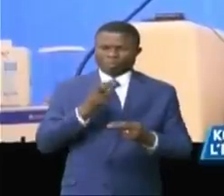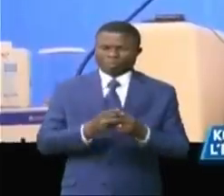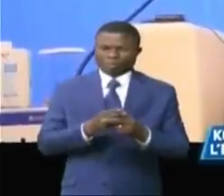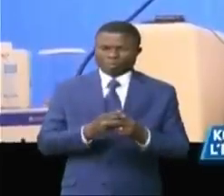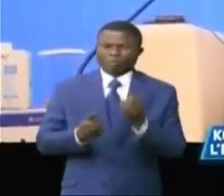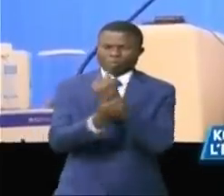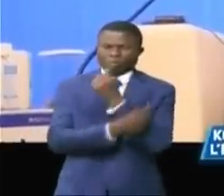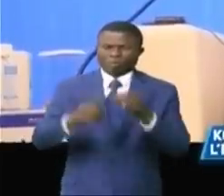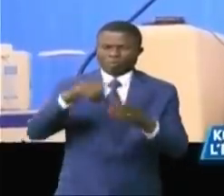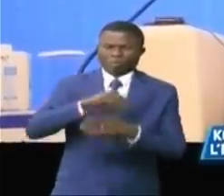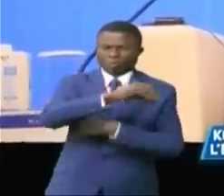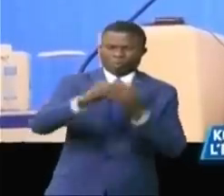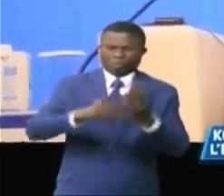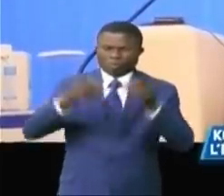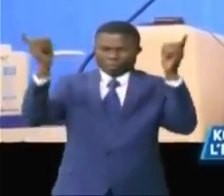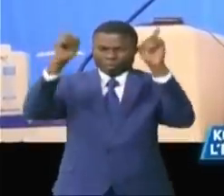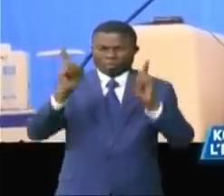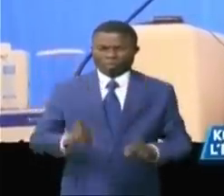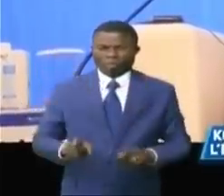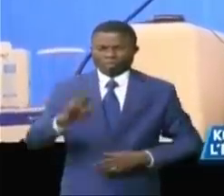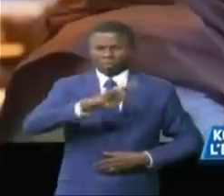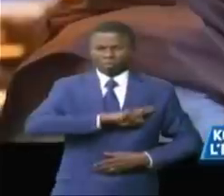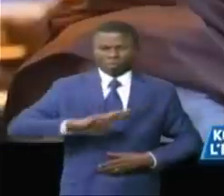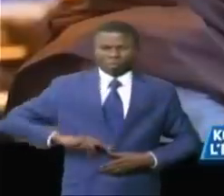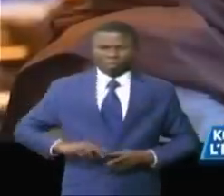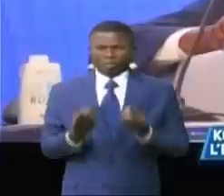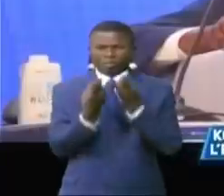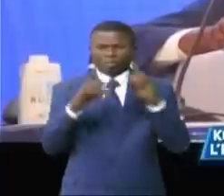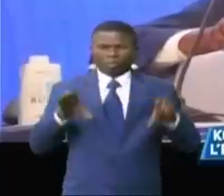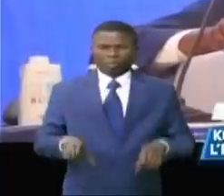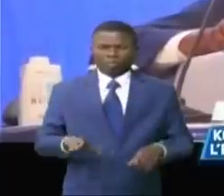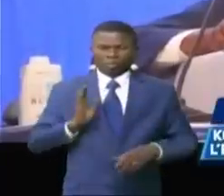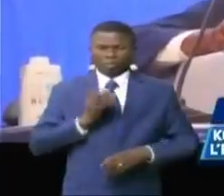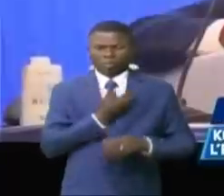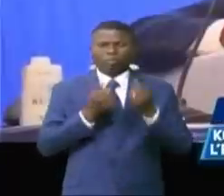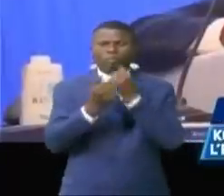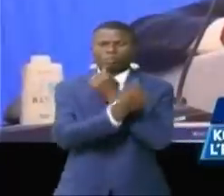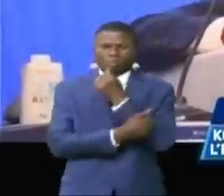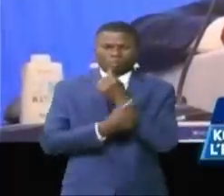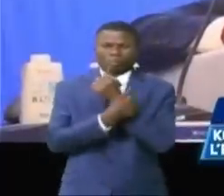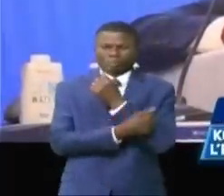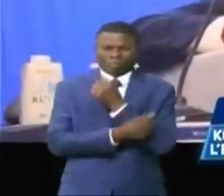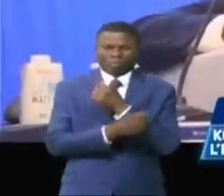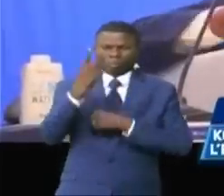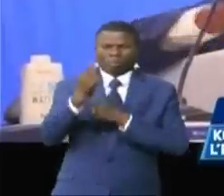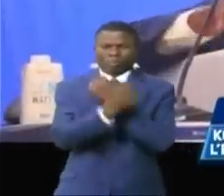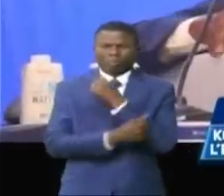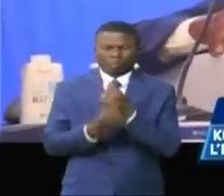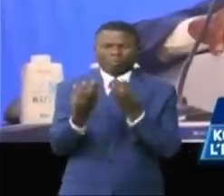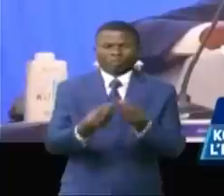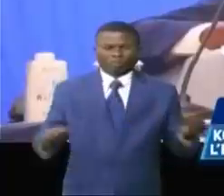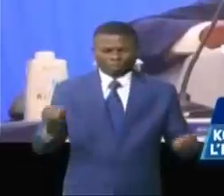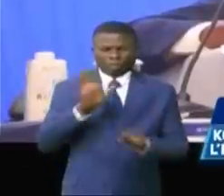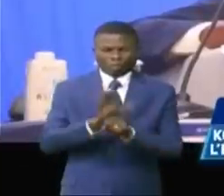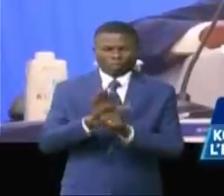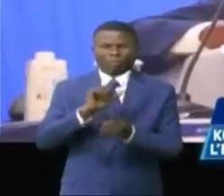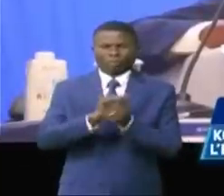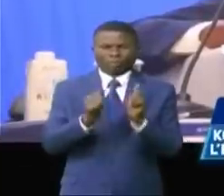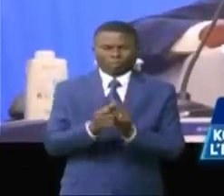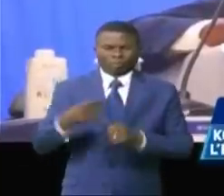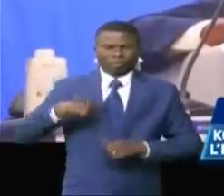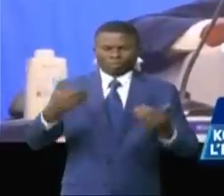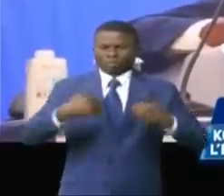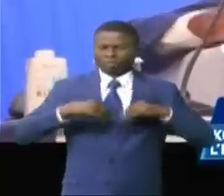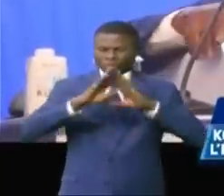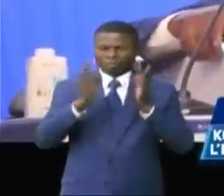cœur de l'Afrique. La République démocratique du Congo, notre pays, c'est un pays solution. Nous avons tous